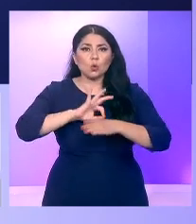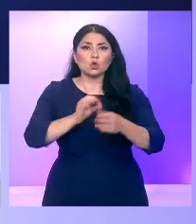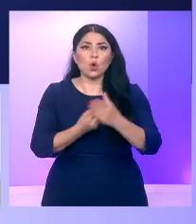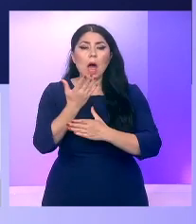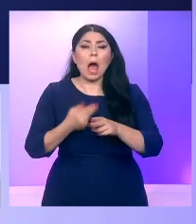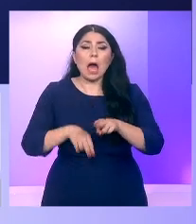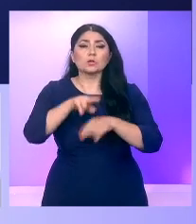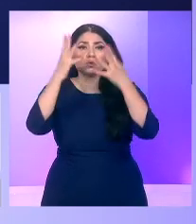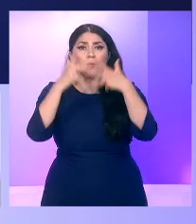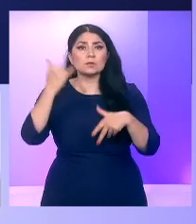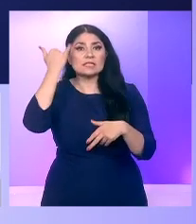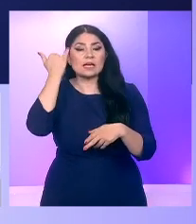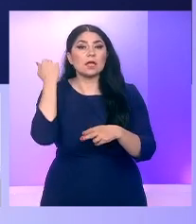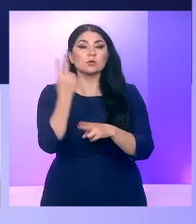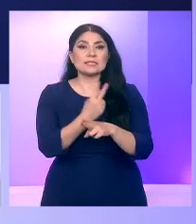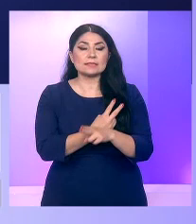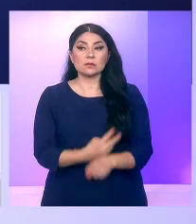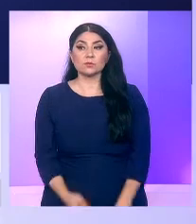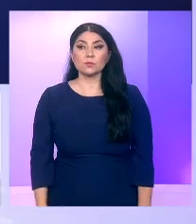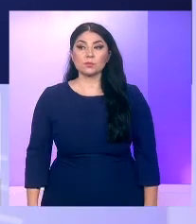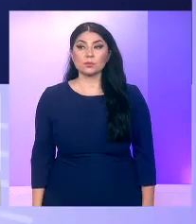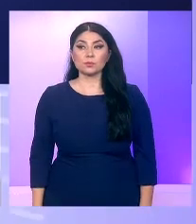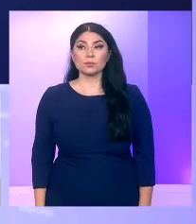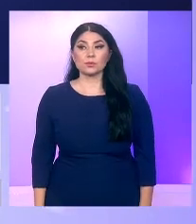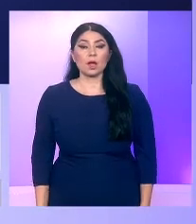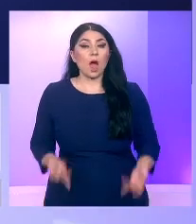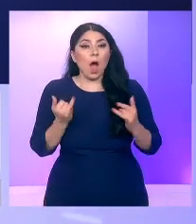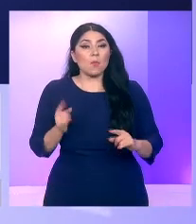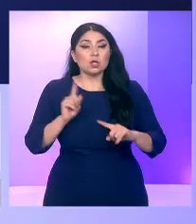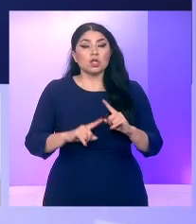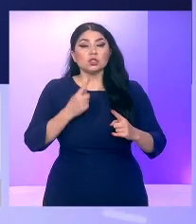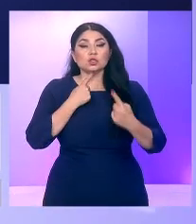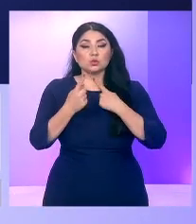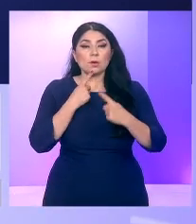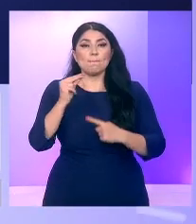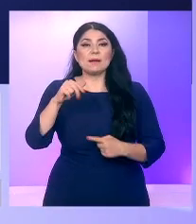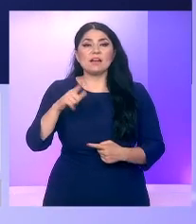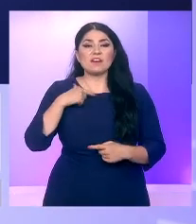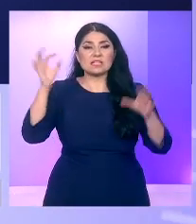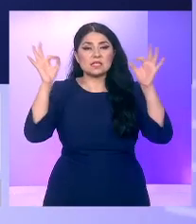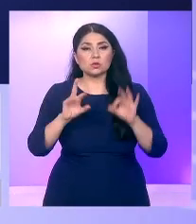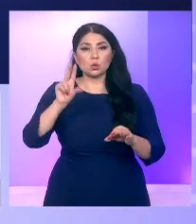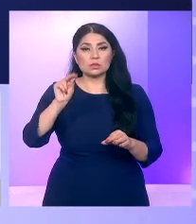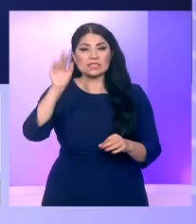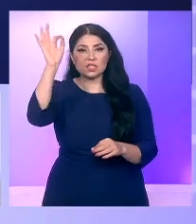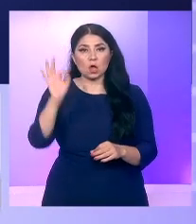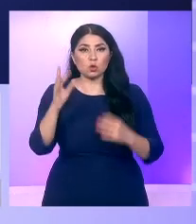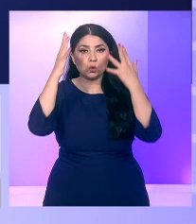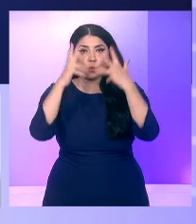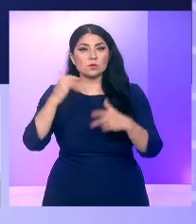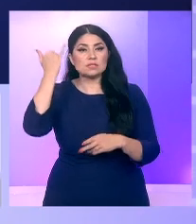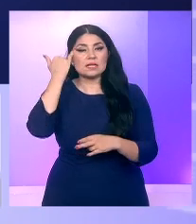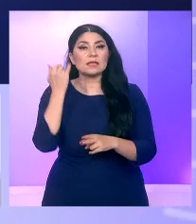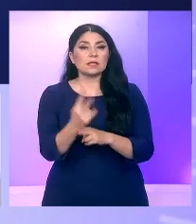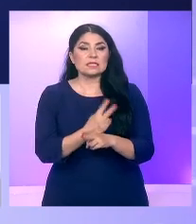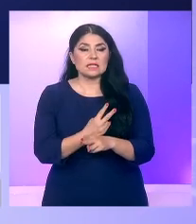a crescut numărul secretarilor de stat. Și acum avem aceeași discuție. PNL, care ar vrea să reducă cu 30% numărul